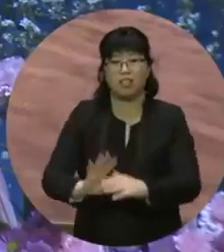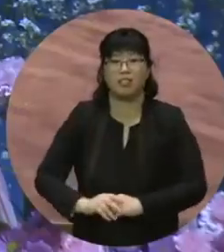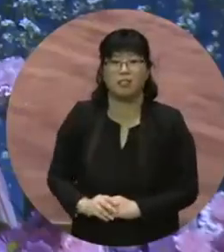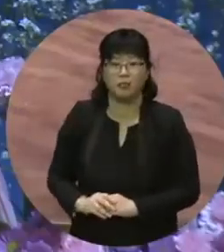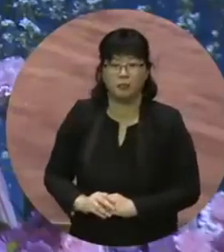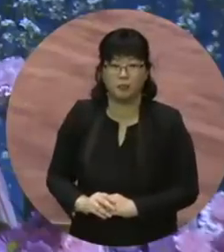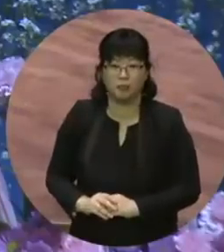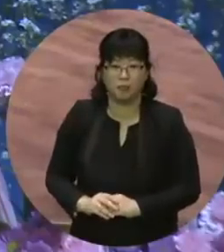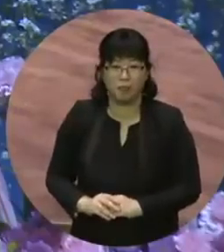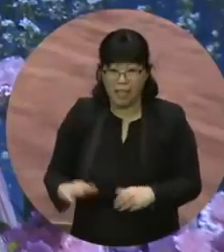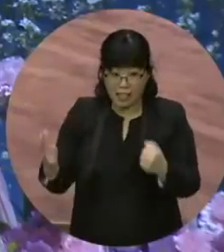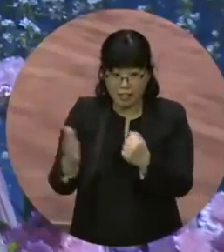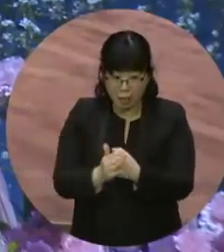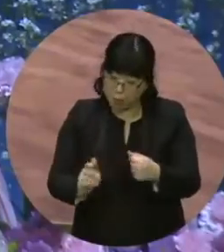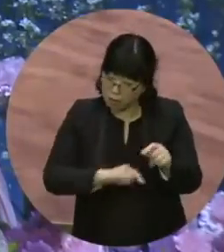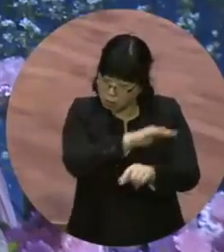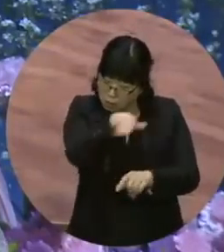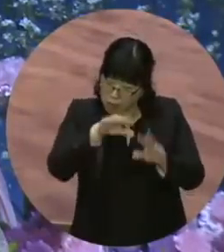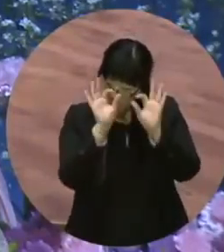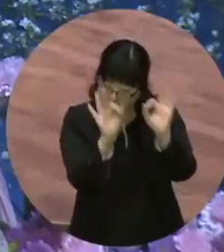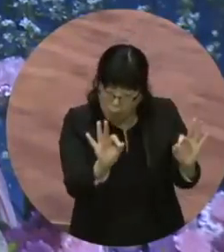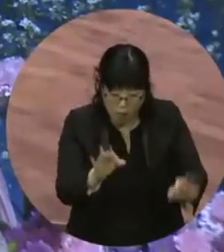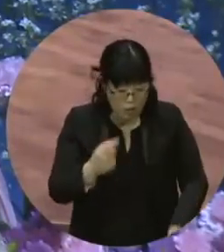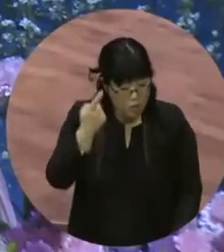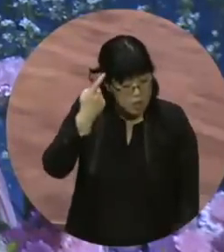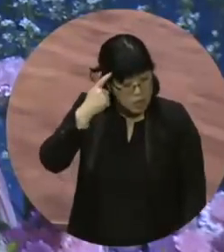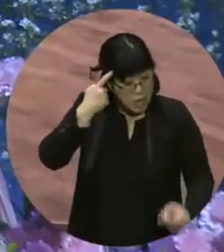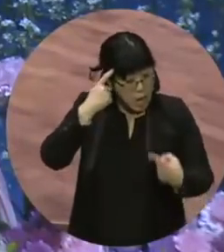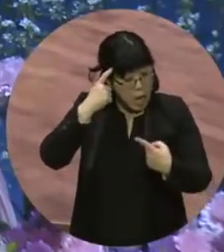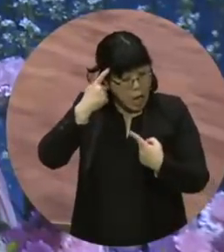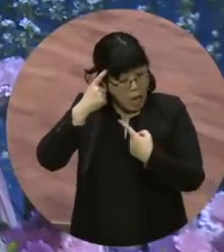사람 절대 있는 거 봤습니다.